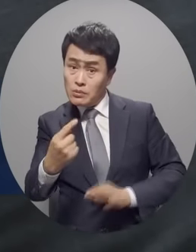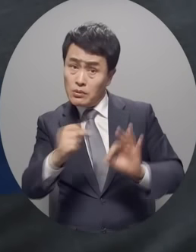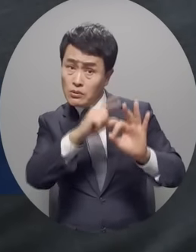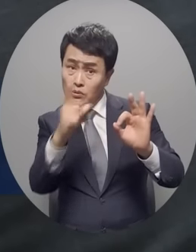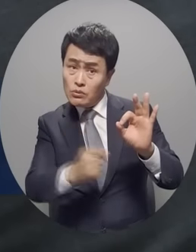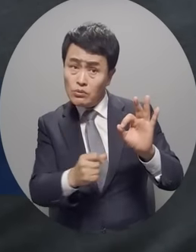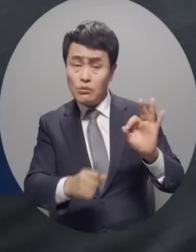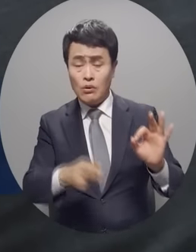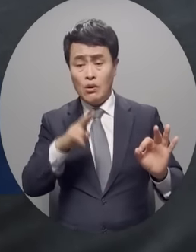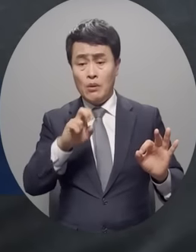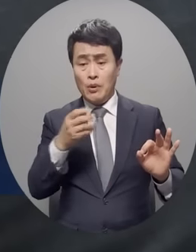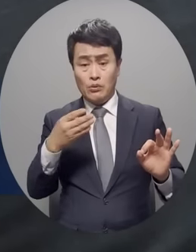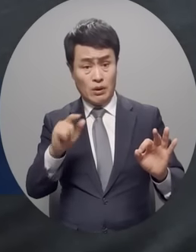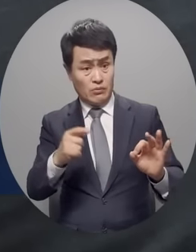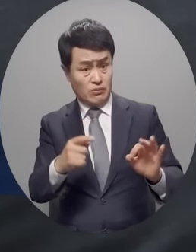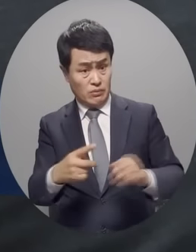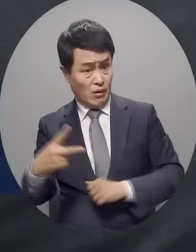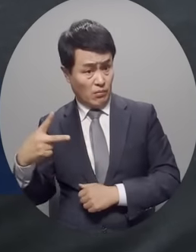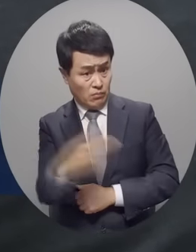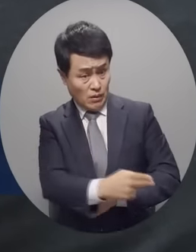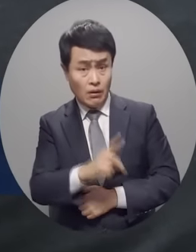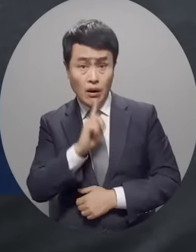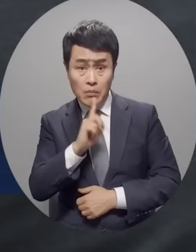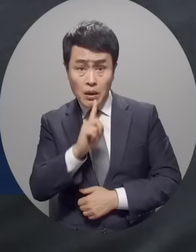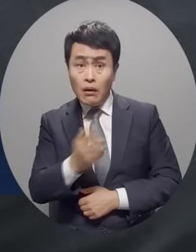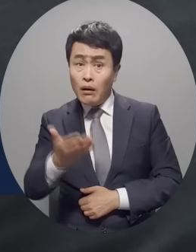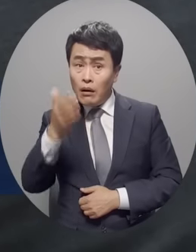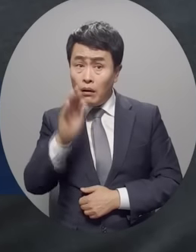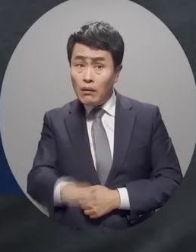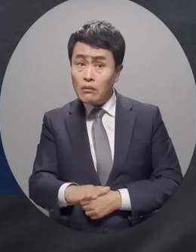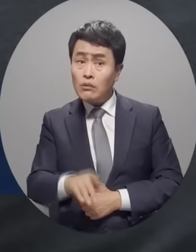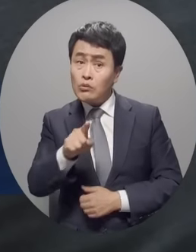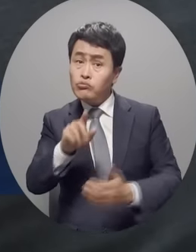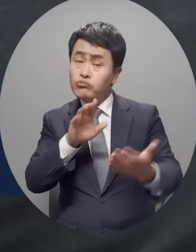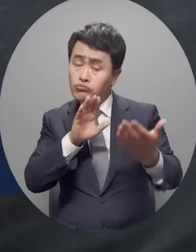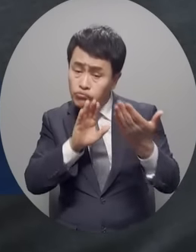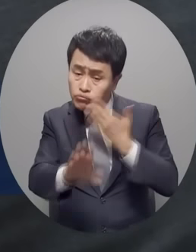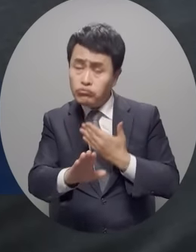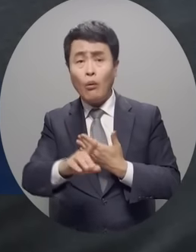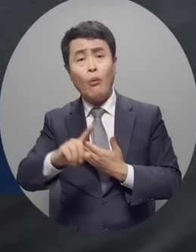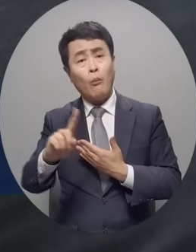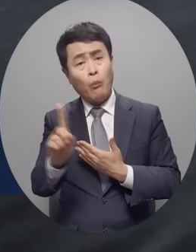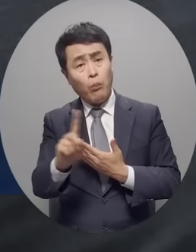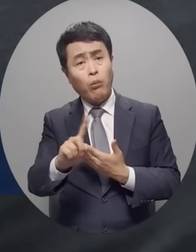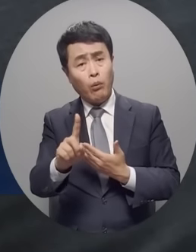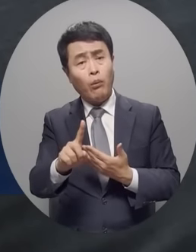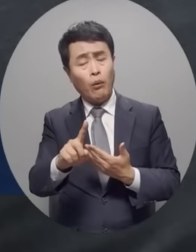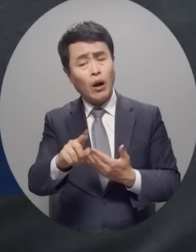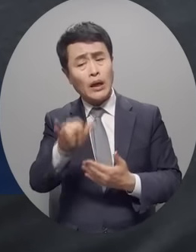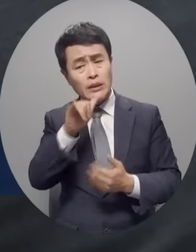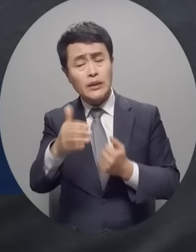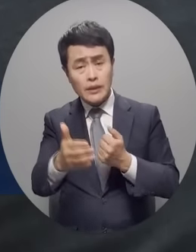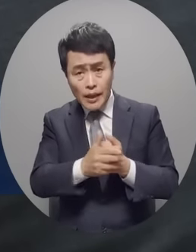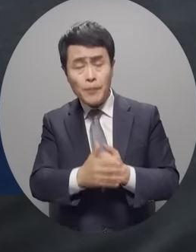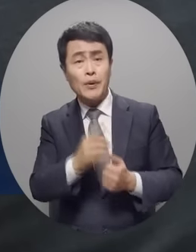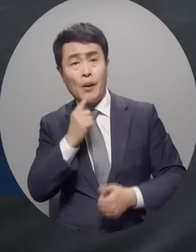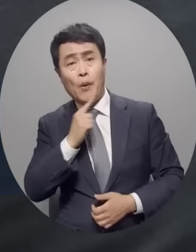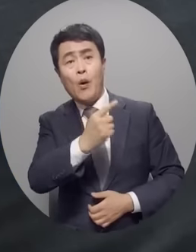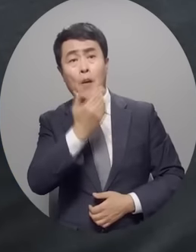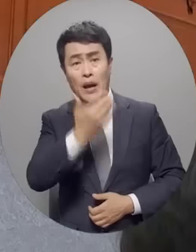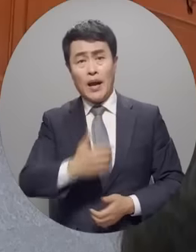명태균을 손절했다 뭐 이런 거잖아요. 그런데 뭐 그 이후로도 뭔가가 있으니까 보고를 했겠죠, 이